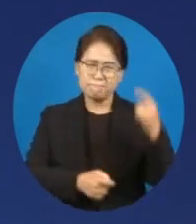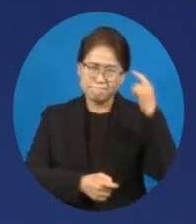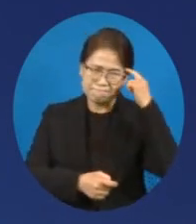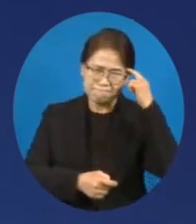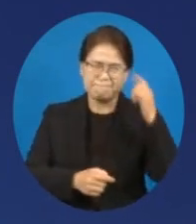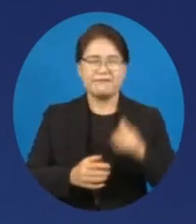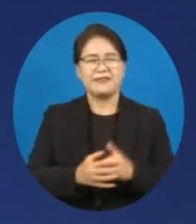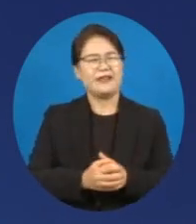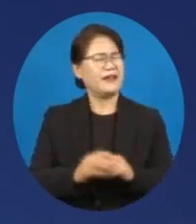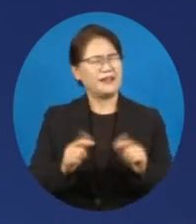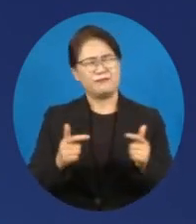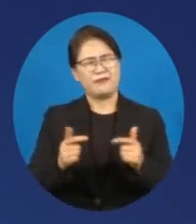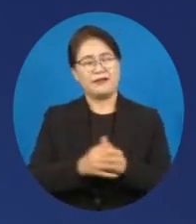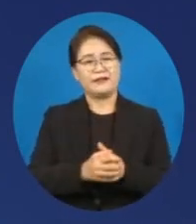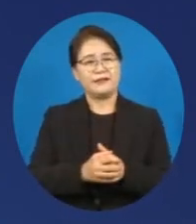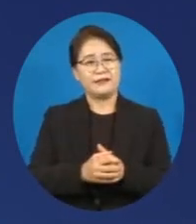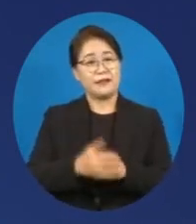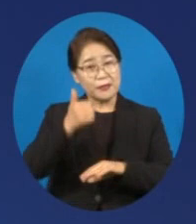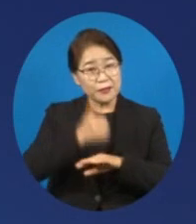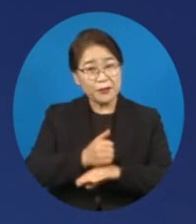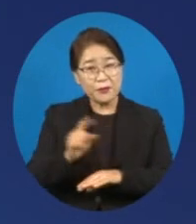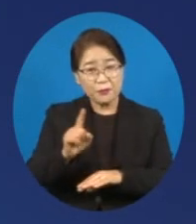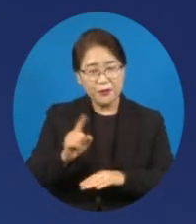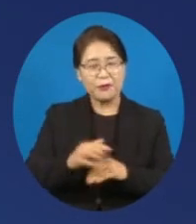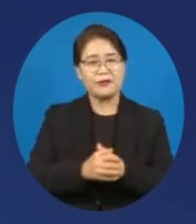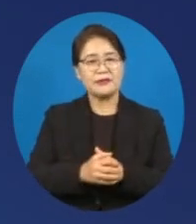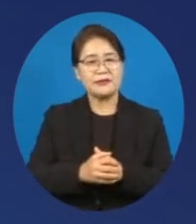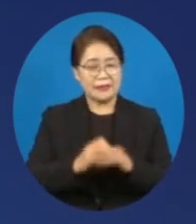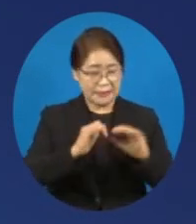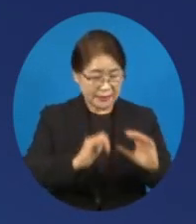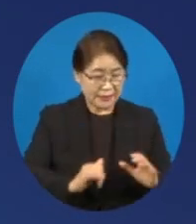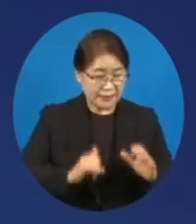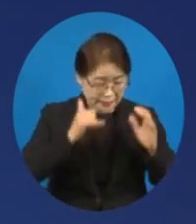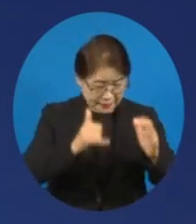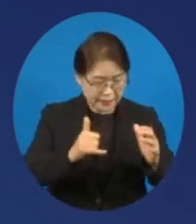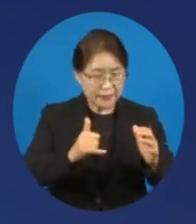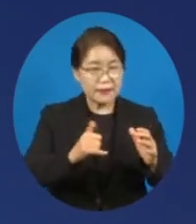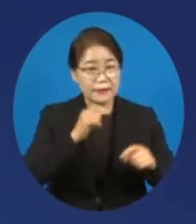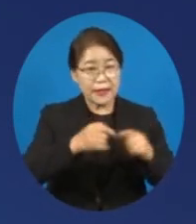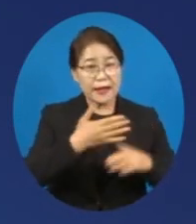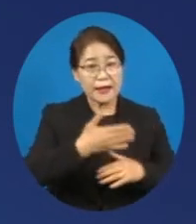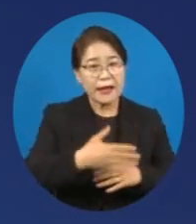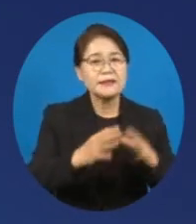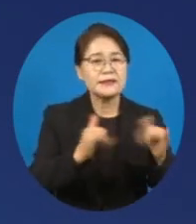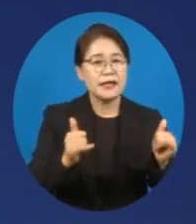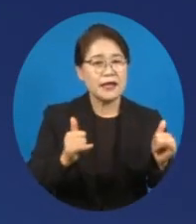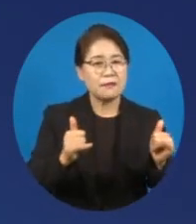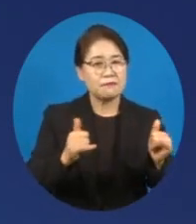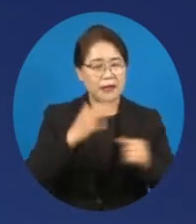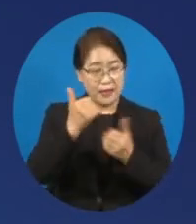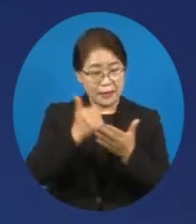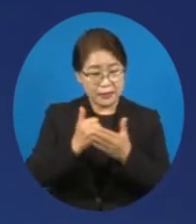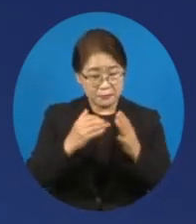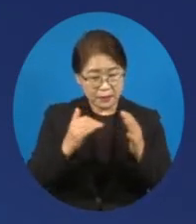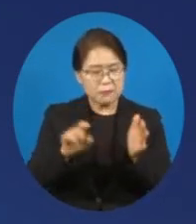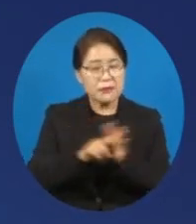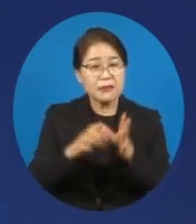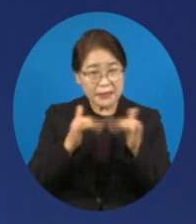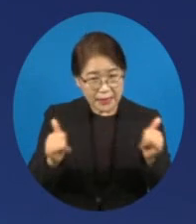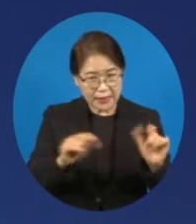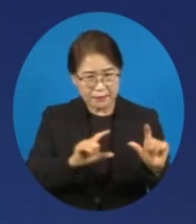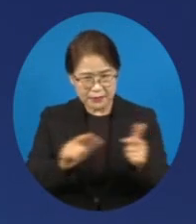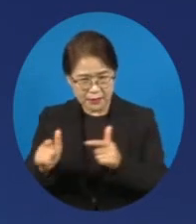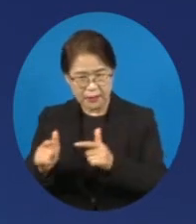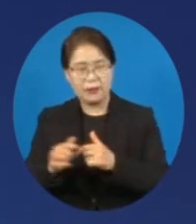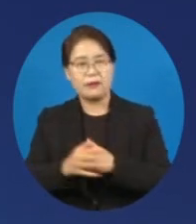아닙니다 결론부터 말씀드리면이 세상을 향하여 나아가는 하나님의 대사에게 하나님의